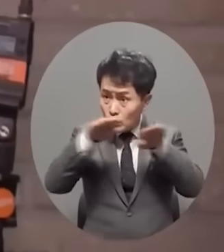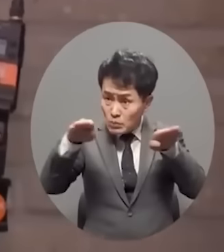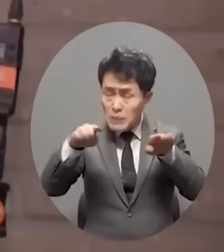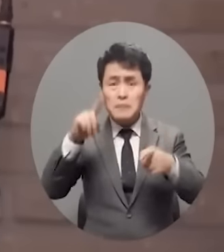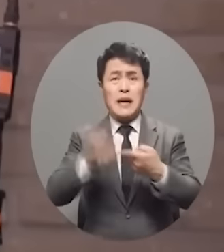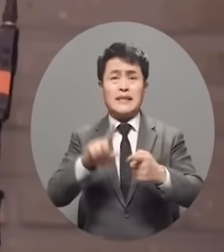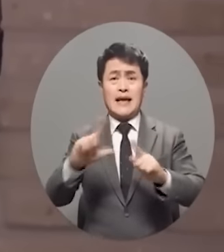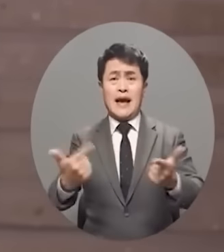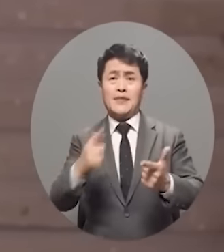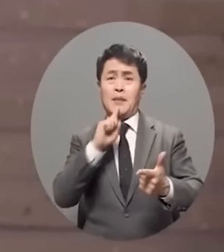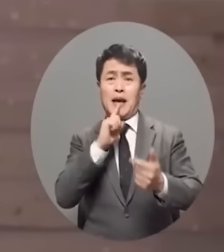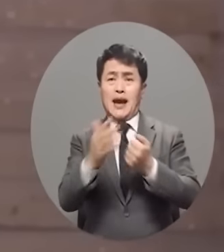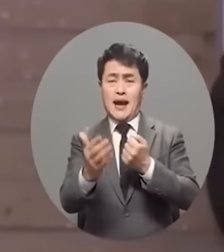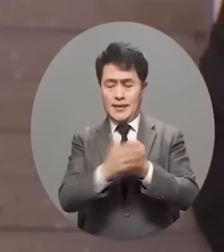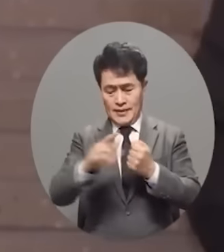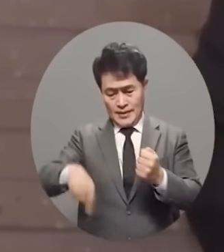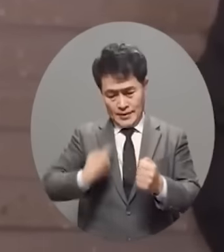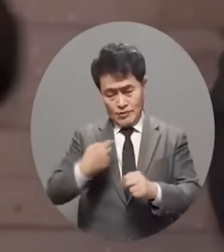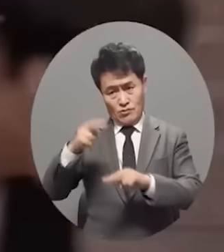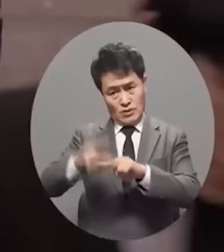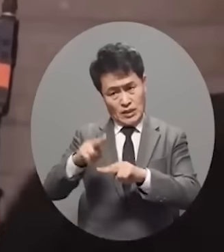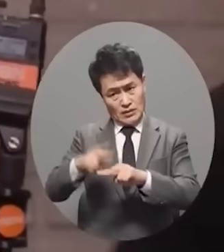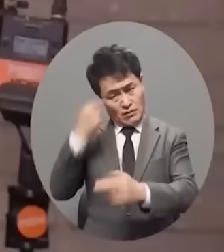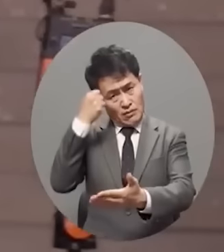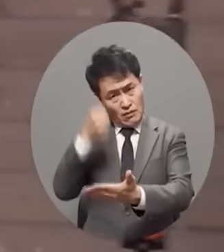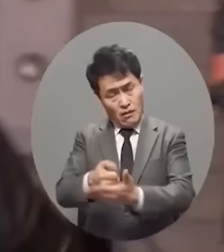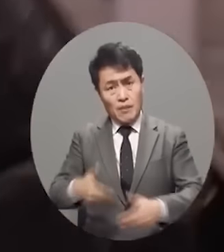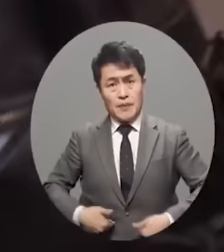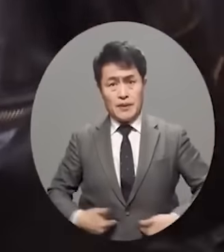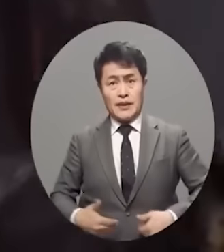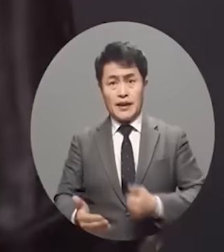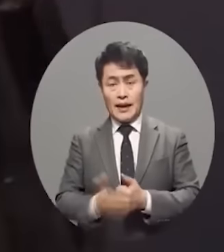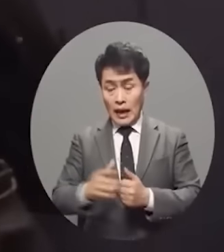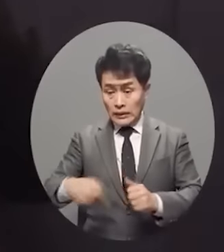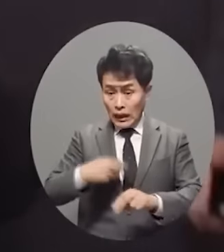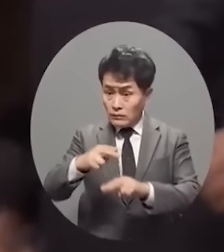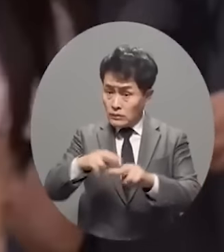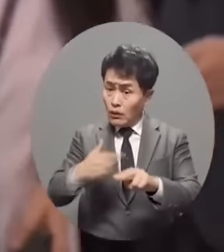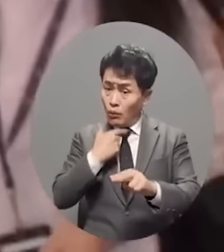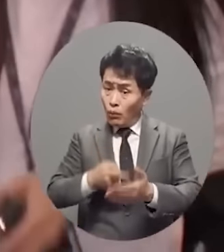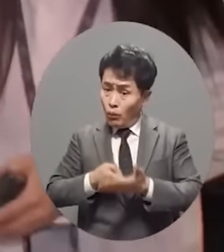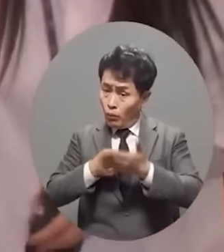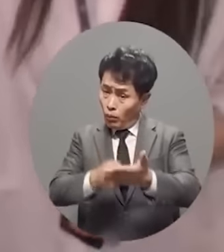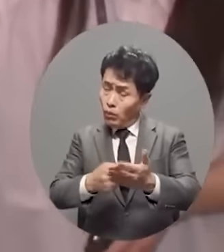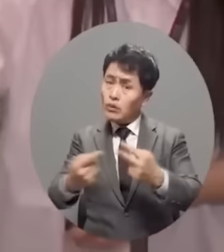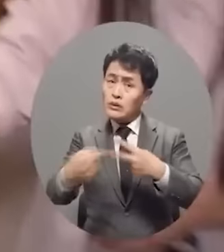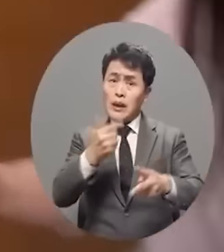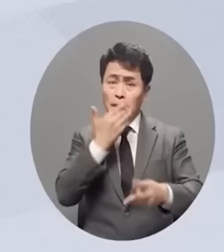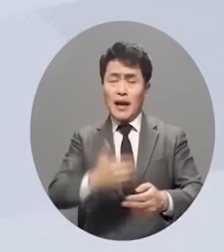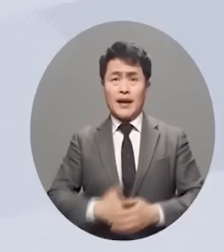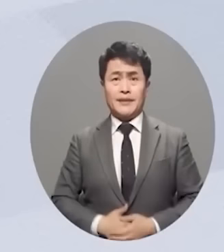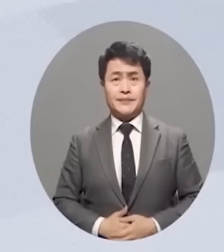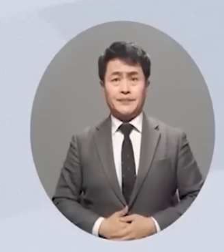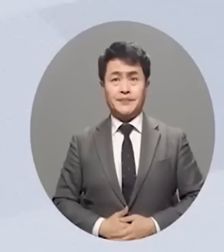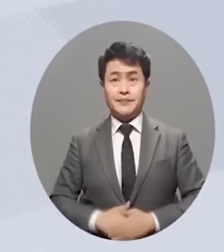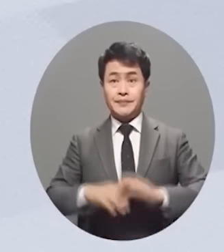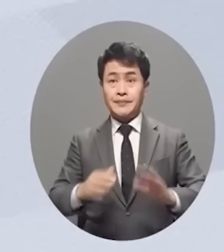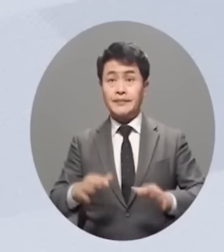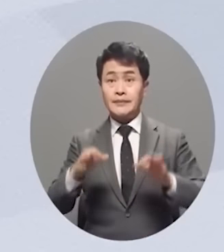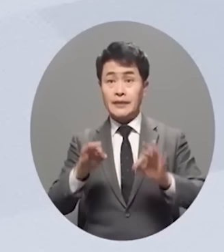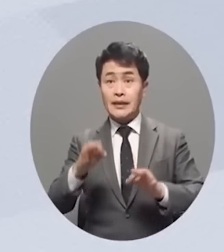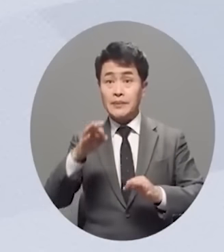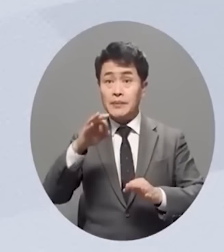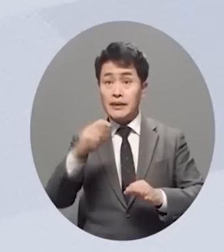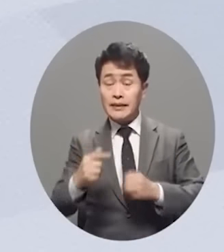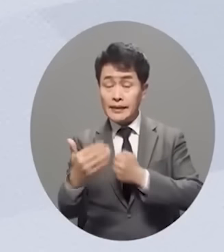발언이라며 스스로 거취를 결정해야 한다고 했습니다. 자진 사퇴를 요구한 것으로 해석됩니다. 김은혜 전